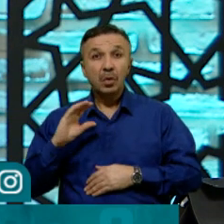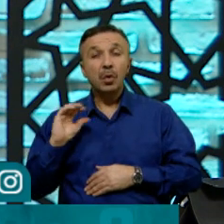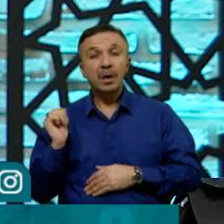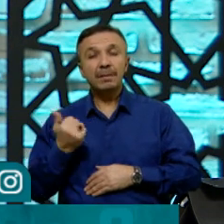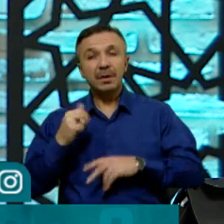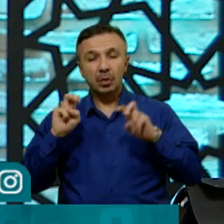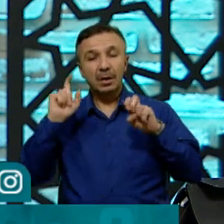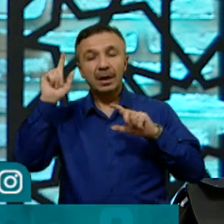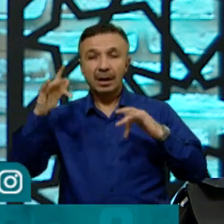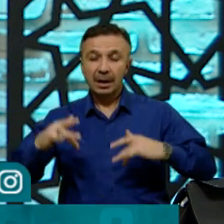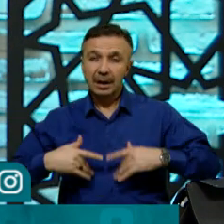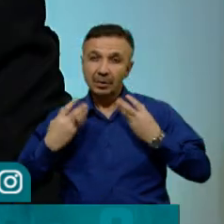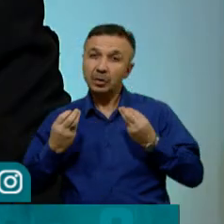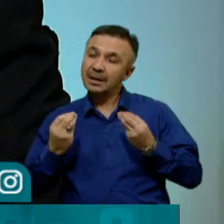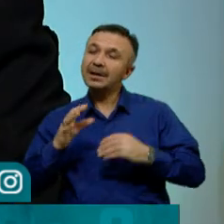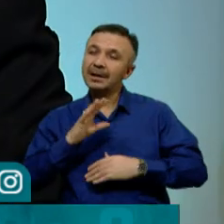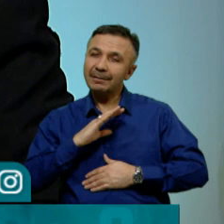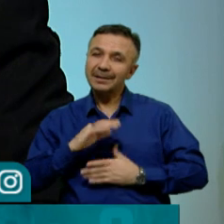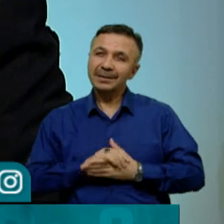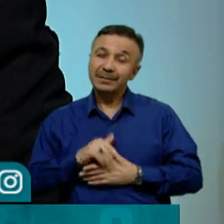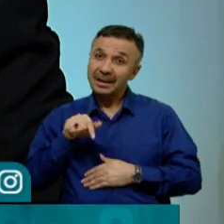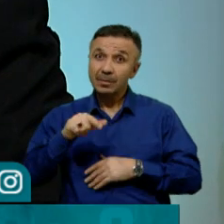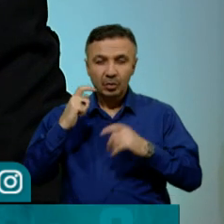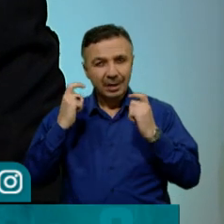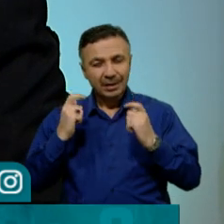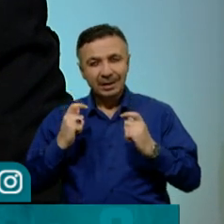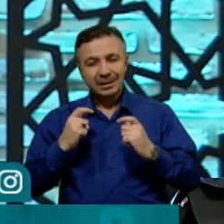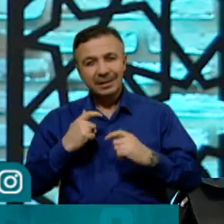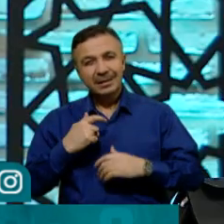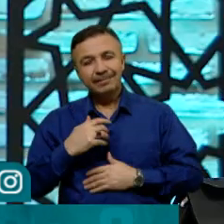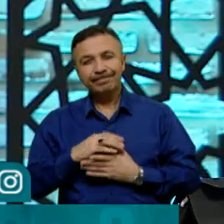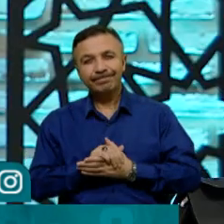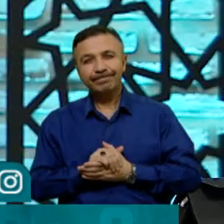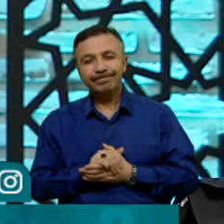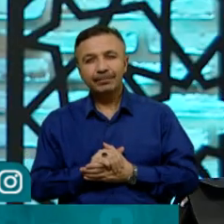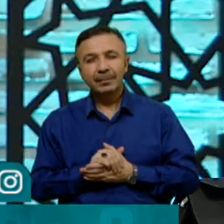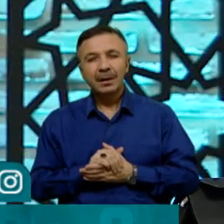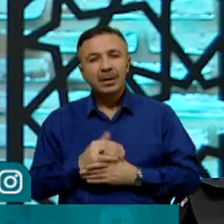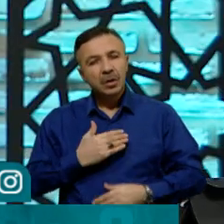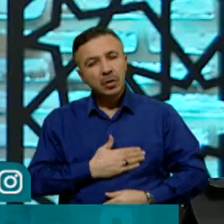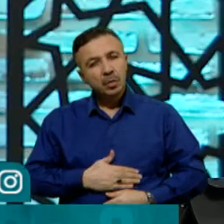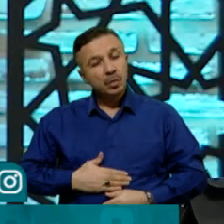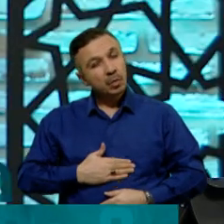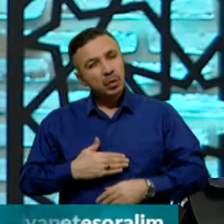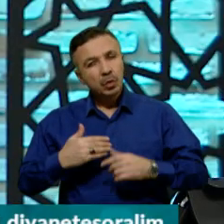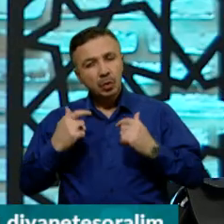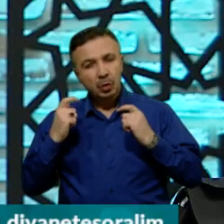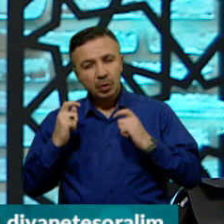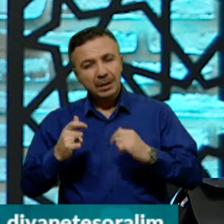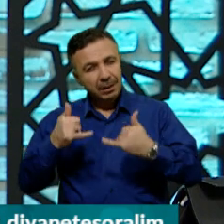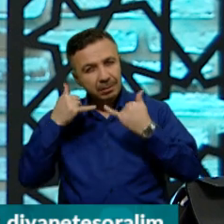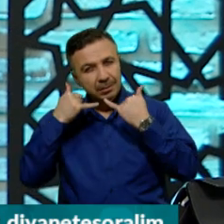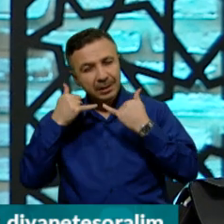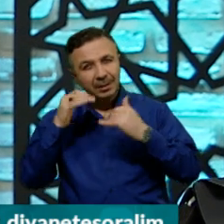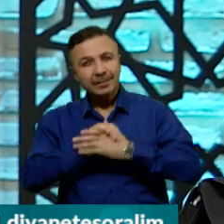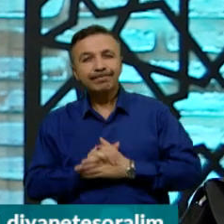Allah razı olsun iyi ki varsınız iyi ki buradasınız diye demiş olayım Müsadeniz olursa bir Bursa'ya gidelim Efendi telefonunuz hazır